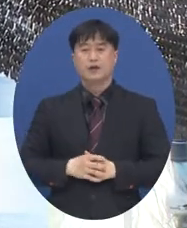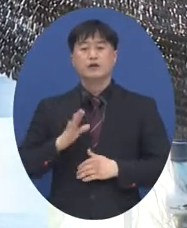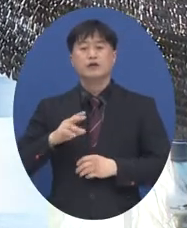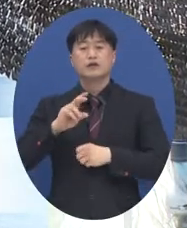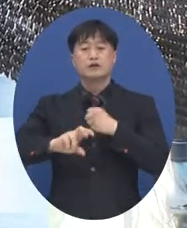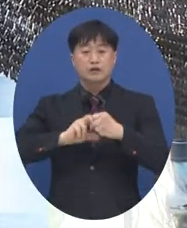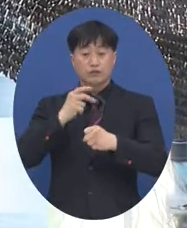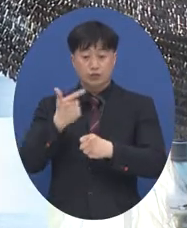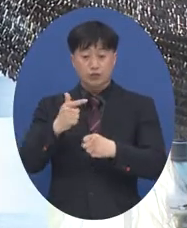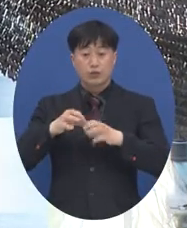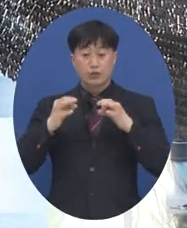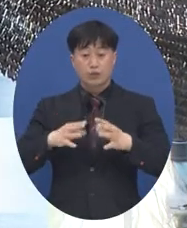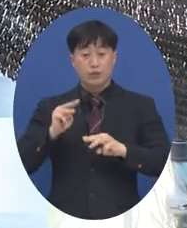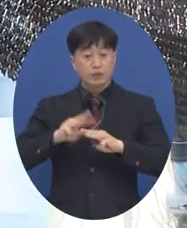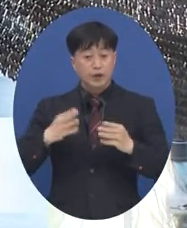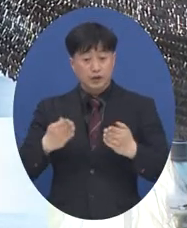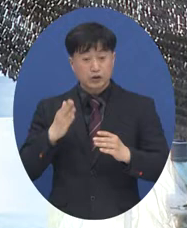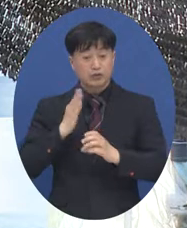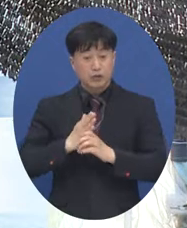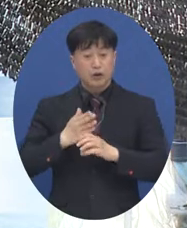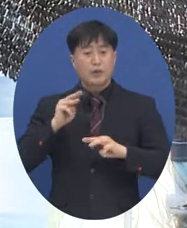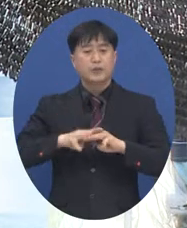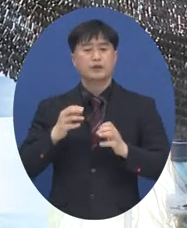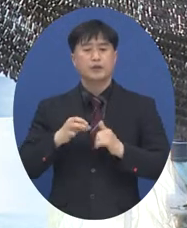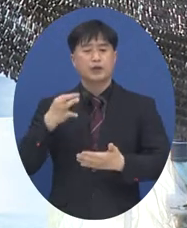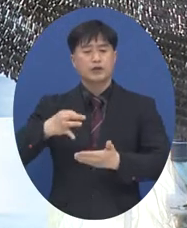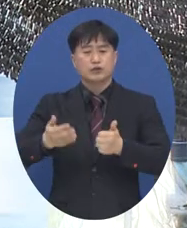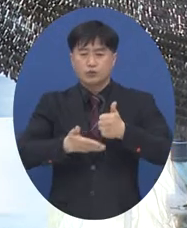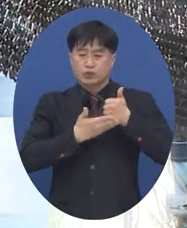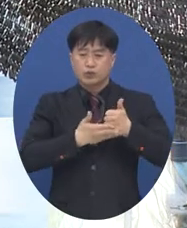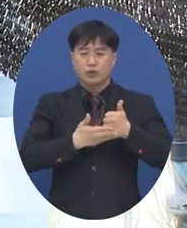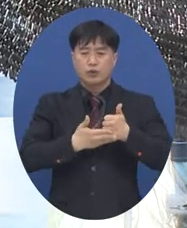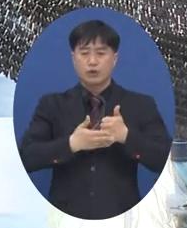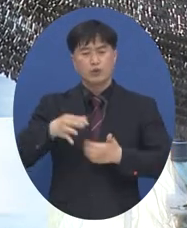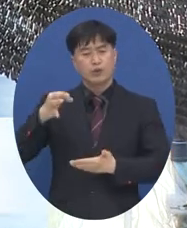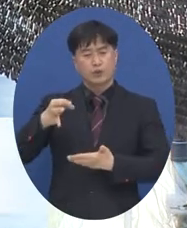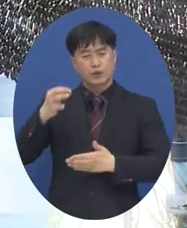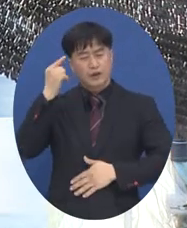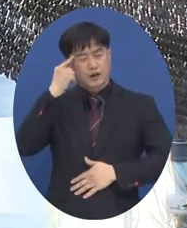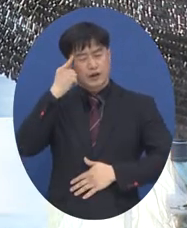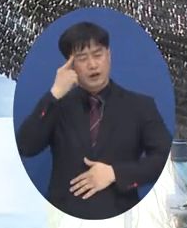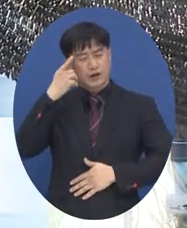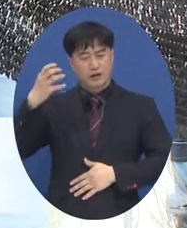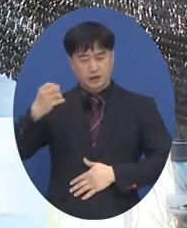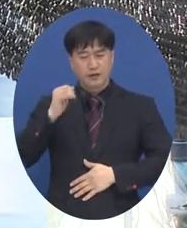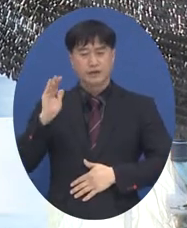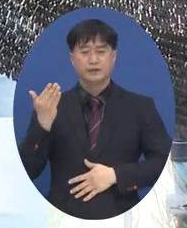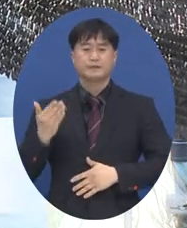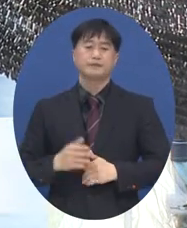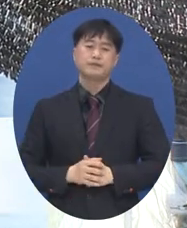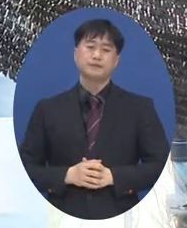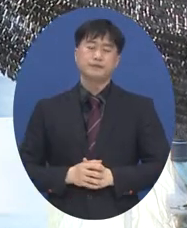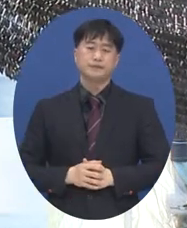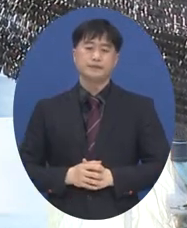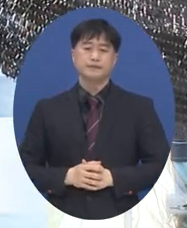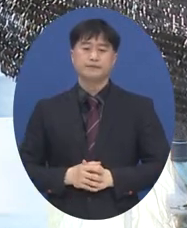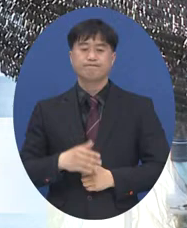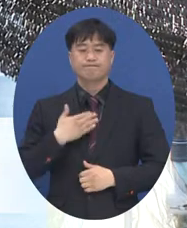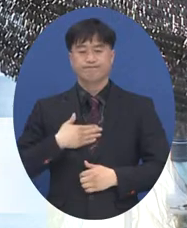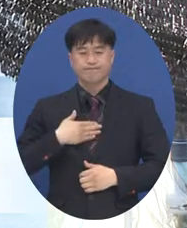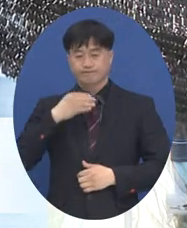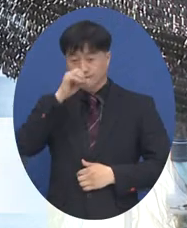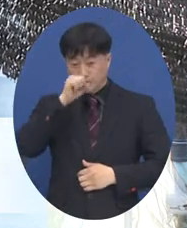동안 농사 주면서 농업인의 가치를 존중해 주는 그런 자금이 라고 생각이 들어 가지고